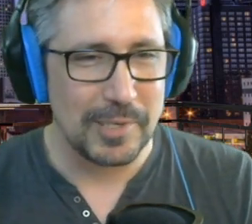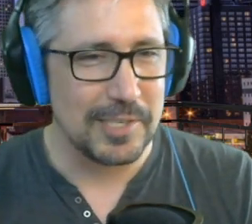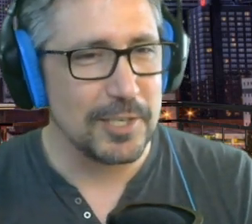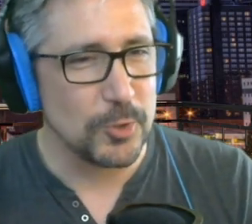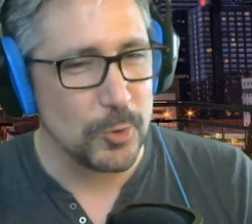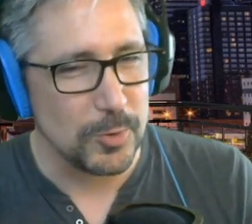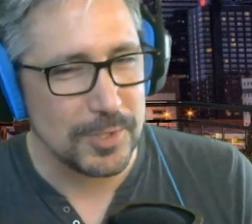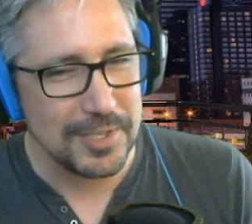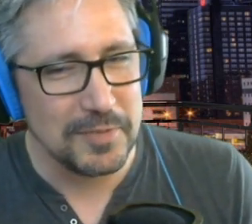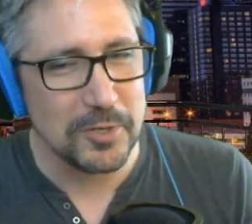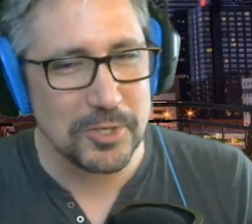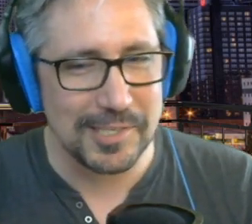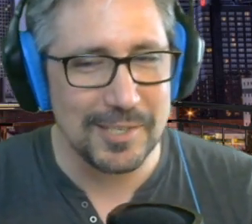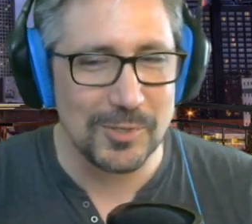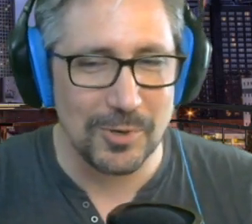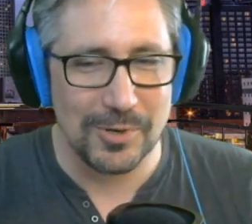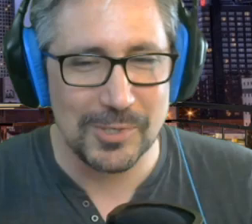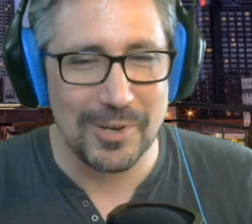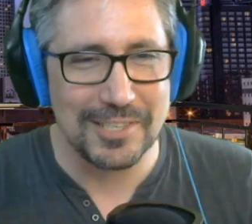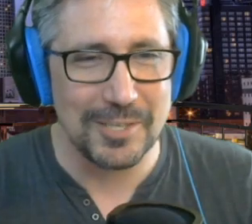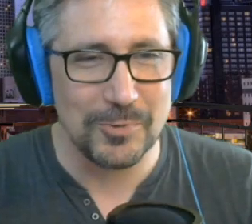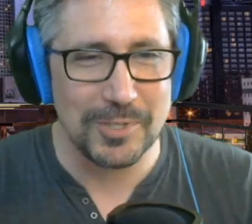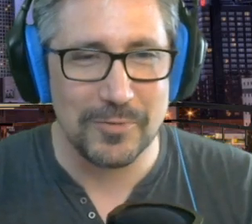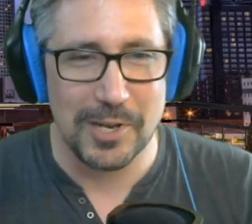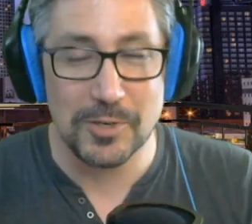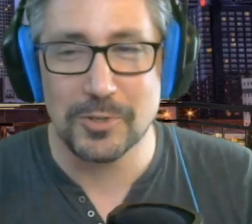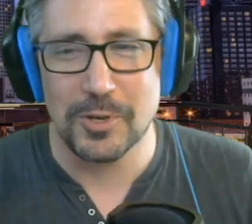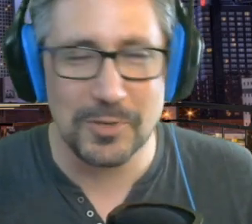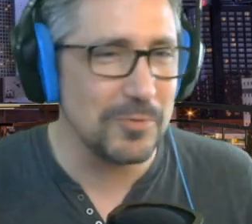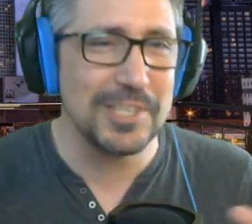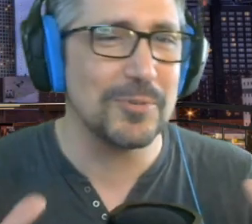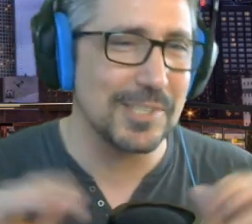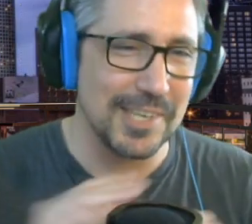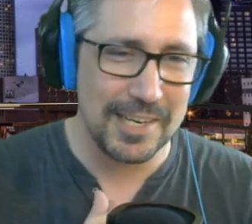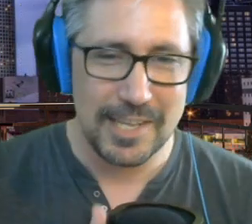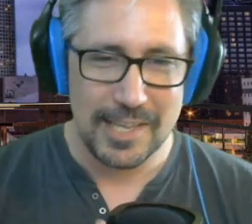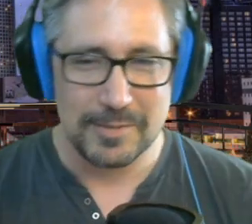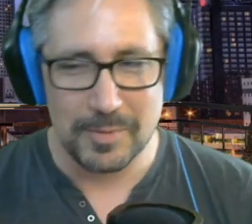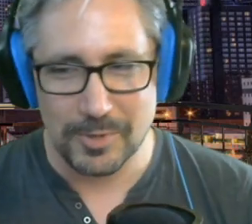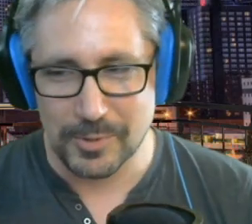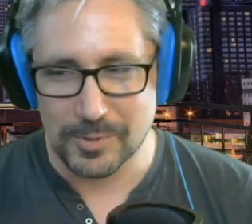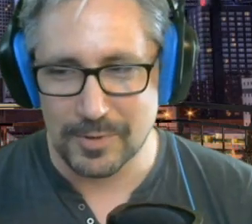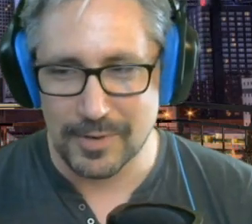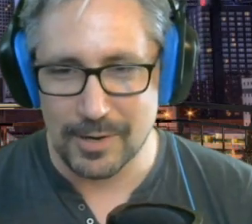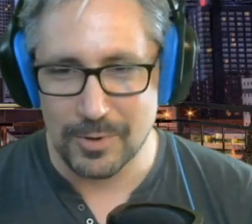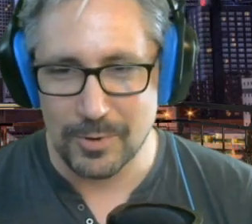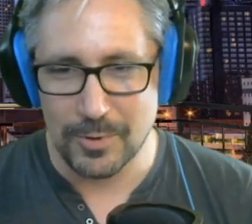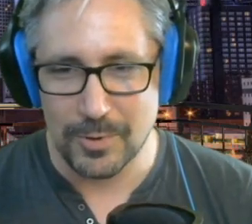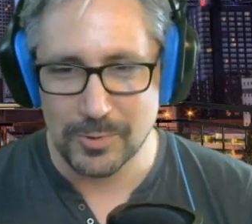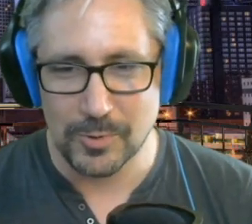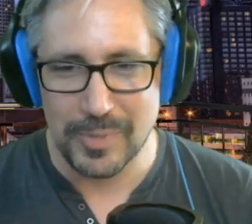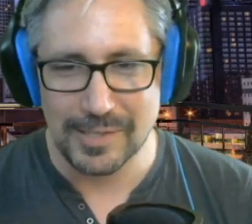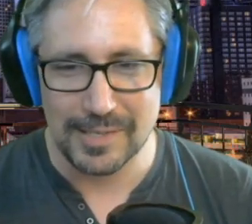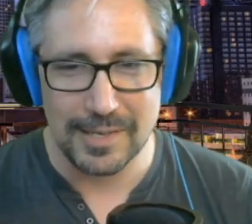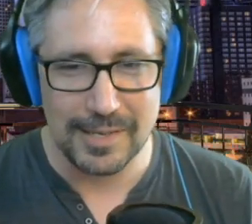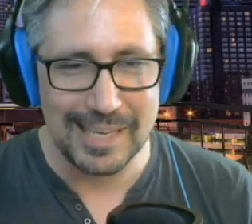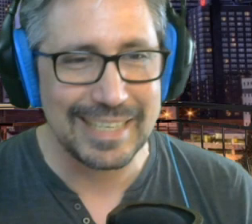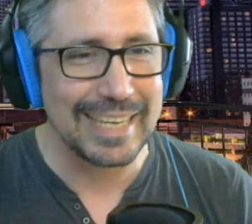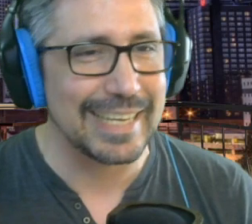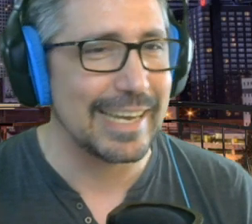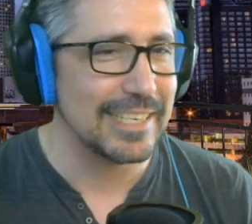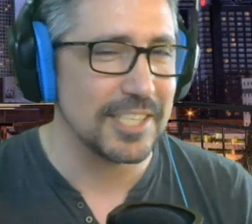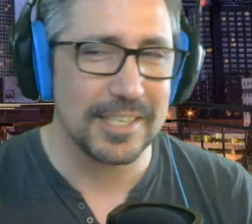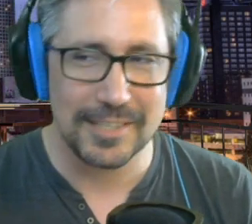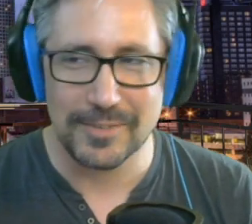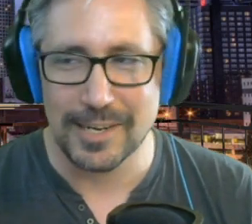il devrait se passer des choses niveau chancing sur la chaîne Twitch. Voilà, je vous dis que ça. Mais bon, je pense que voilà, le suspense est